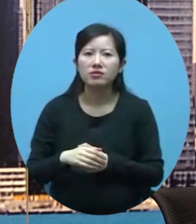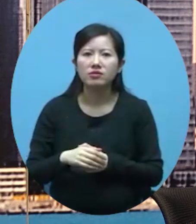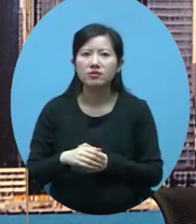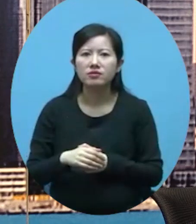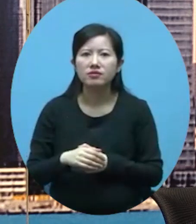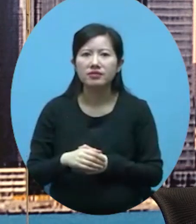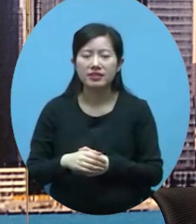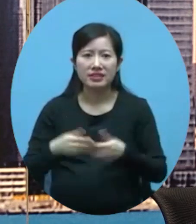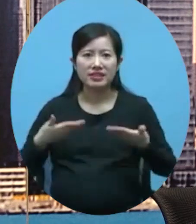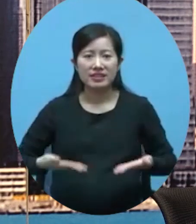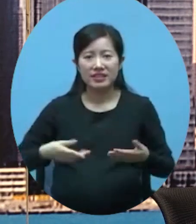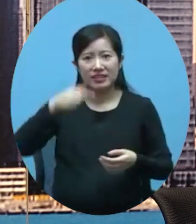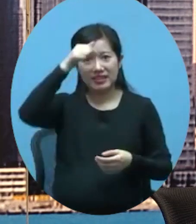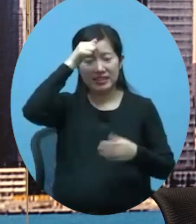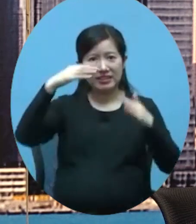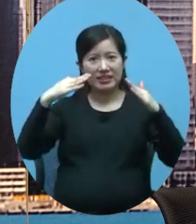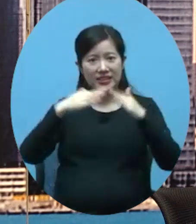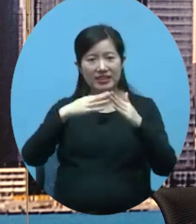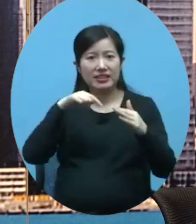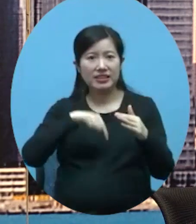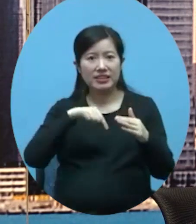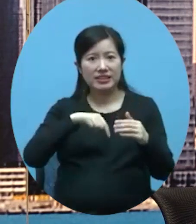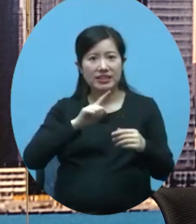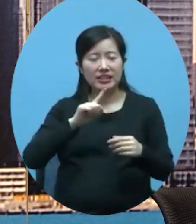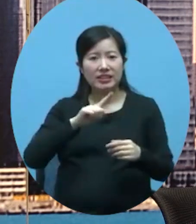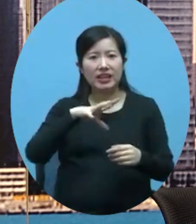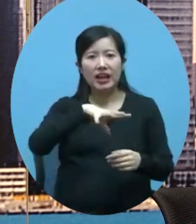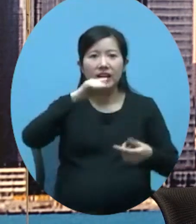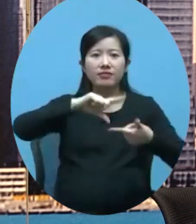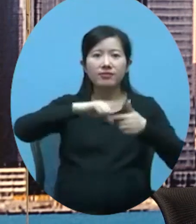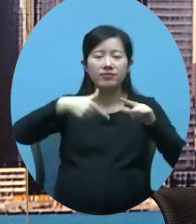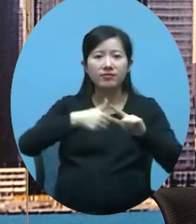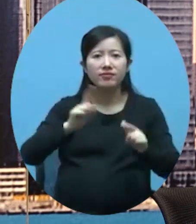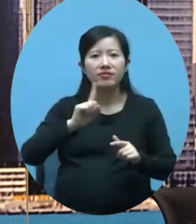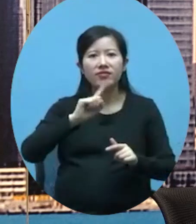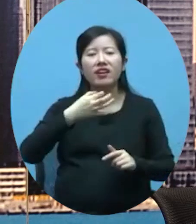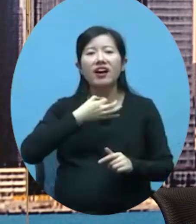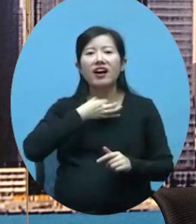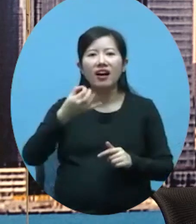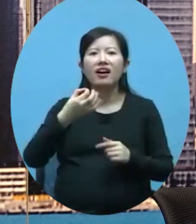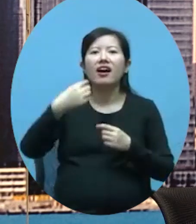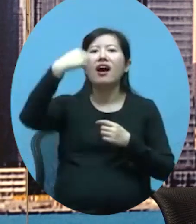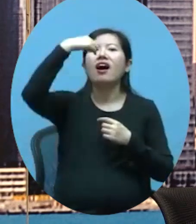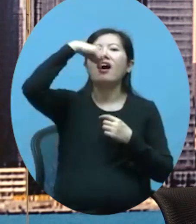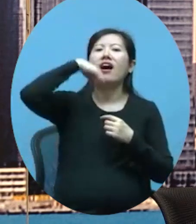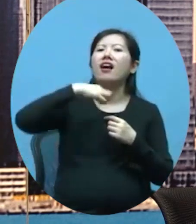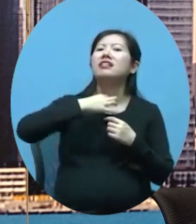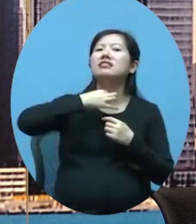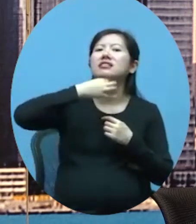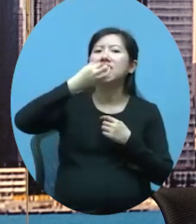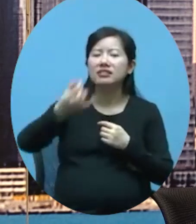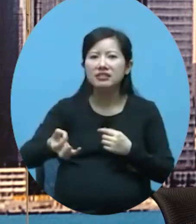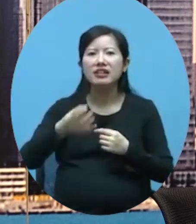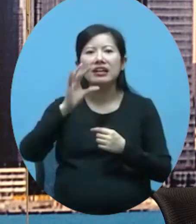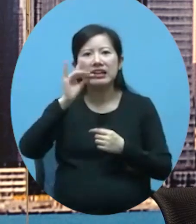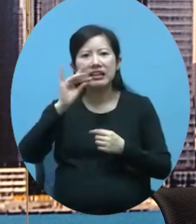現在我們其實在醫院通常都是用一些抽痰或者抽取分泌物的